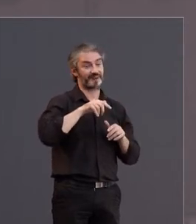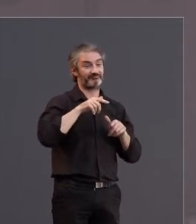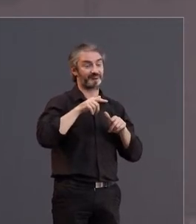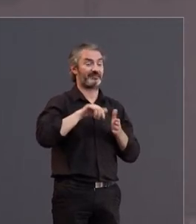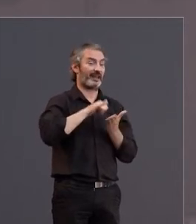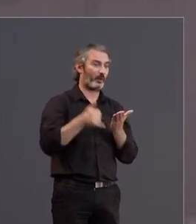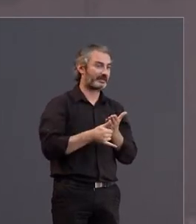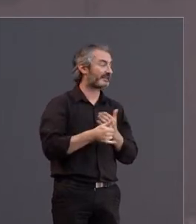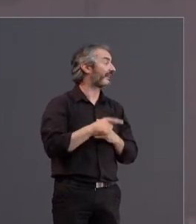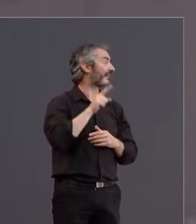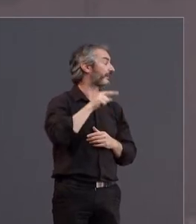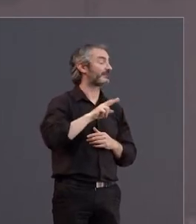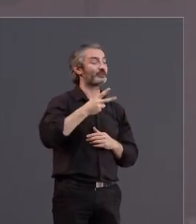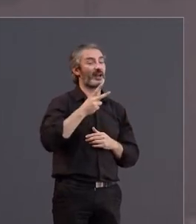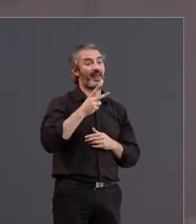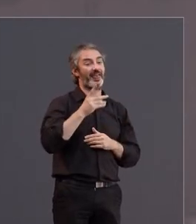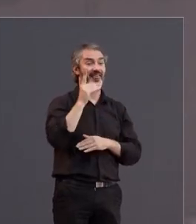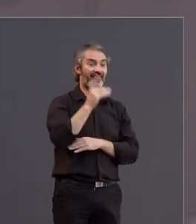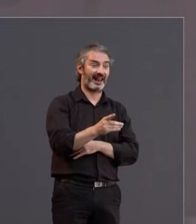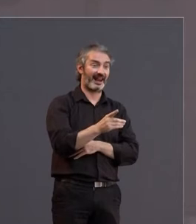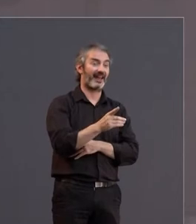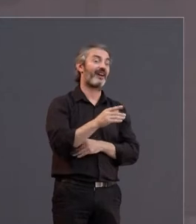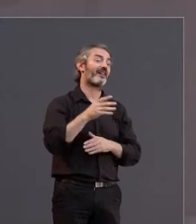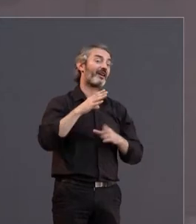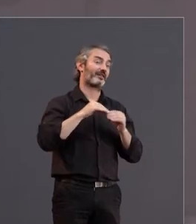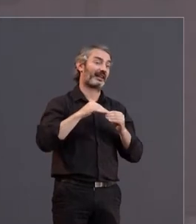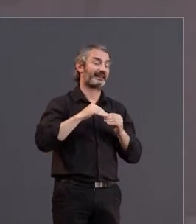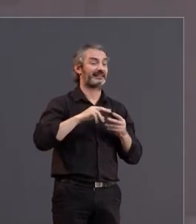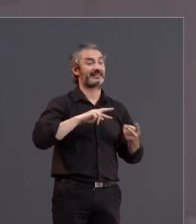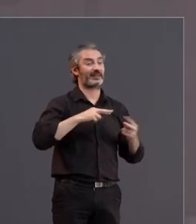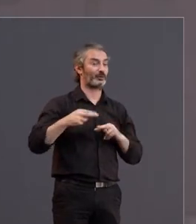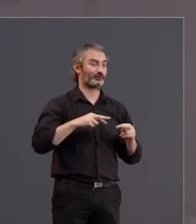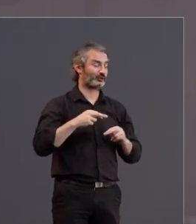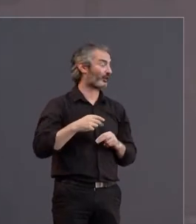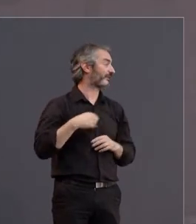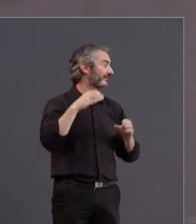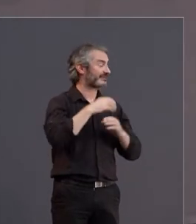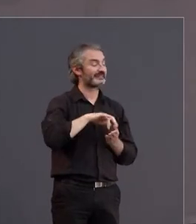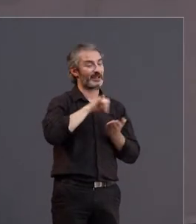Marta Marfany, vicedegana de la Facultat de Traducció i Ciències del Llenguatge. Un aplaudiment ben fort.